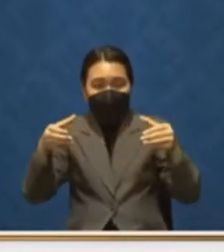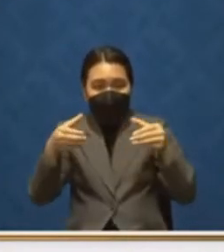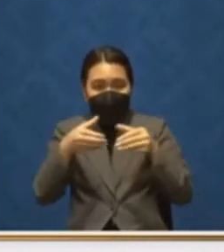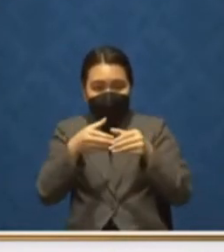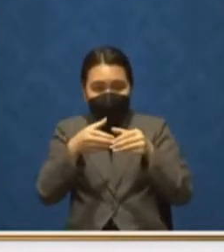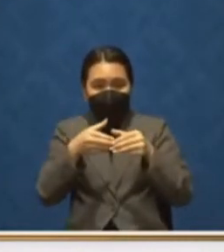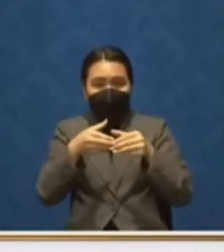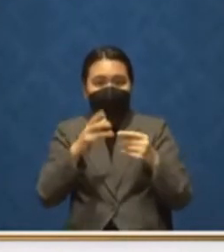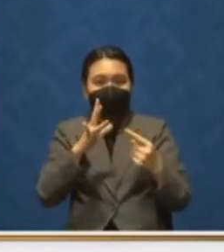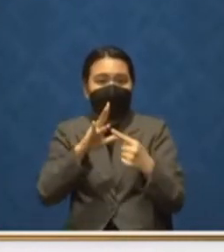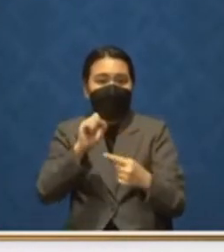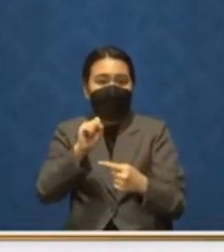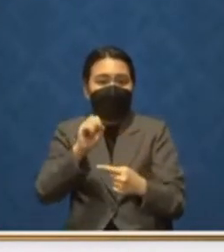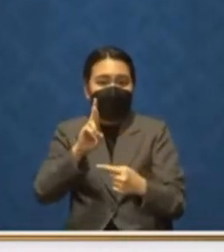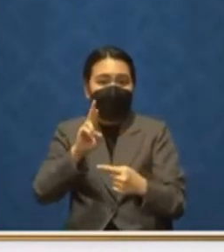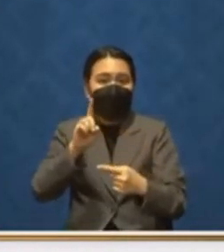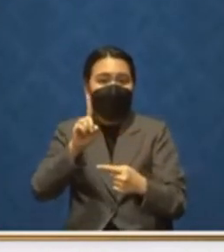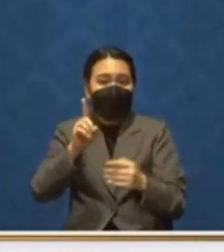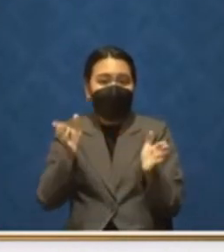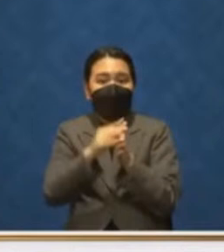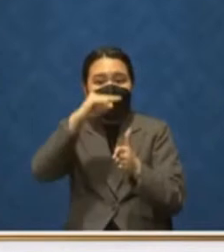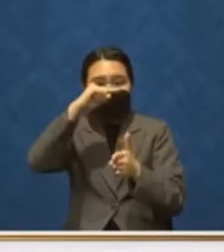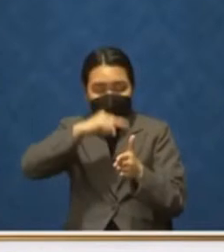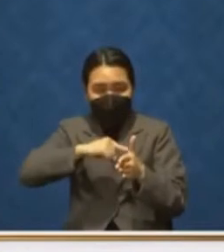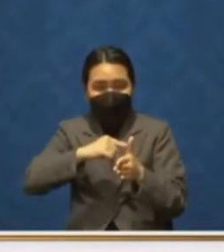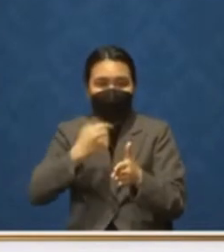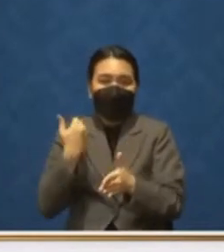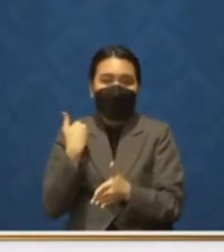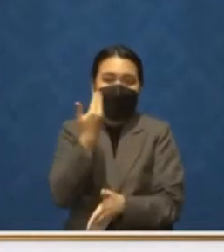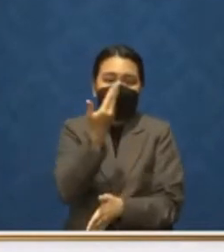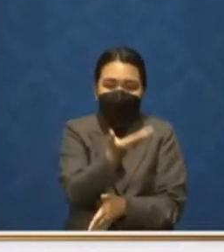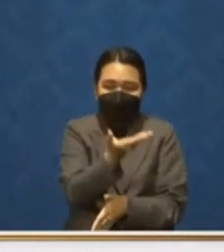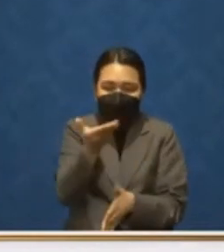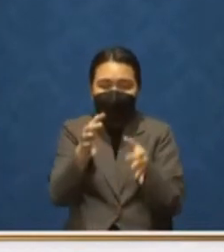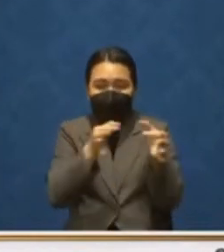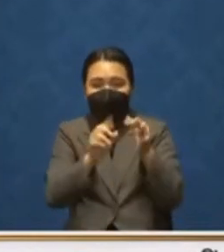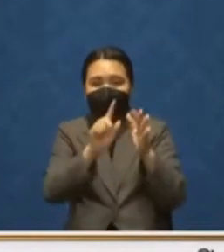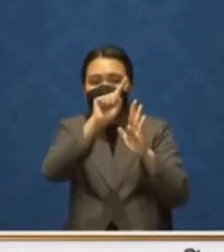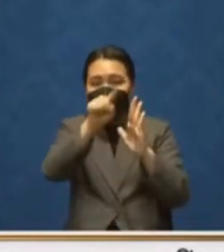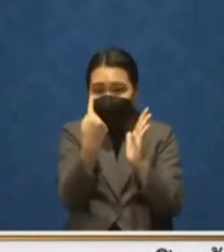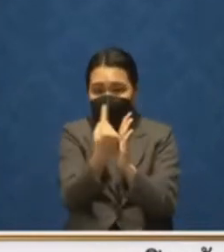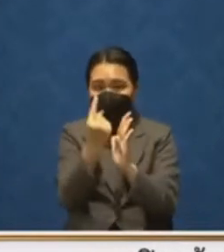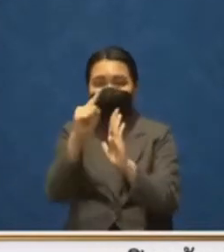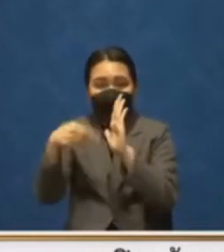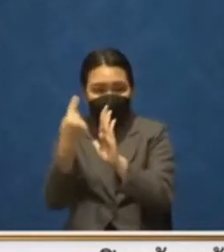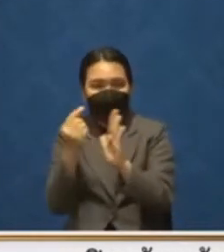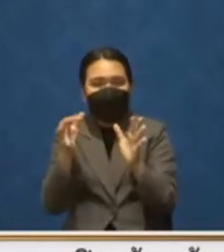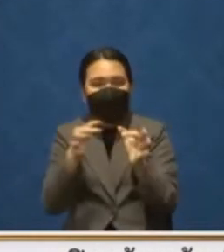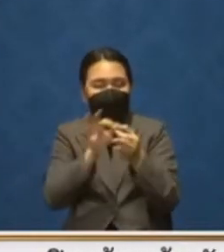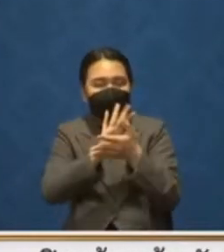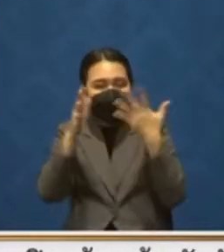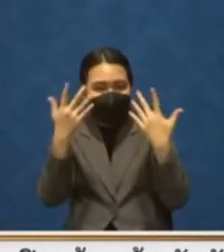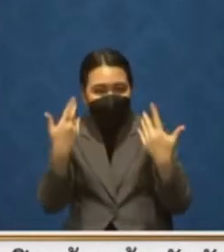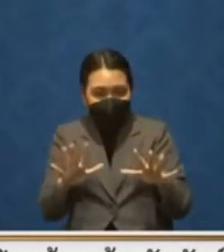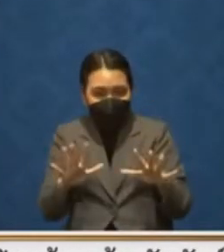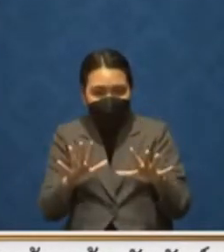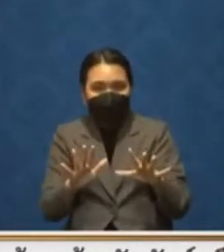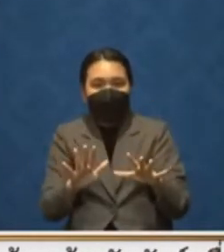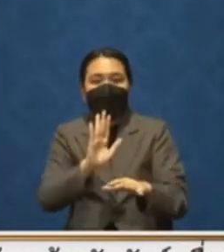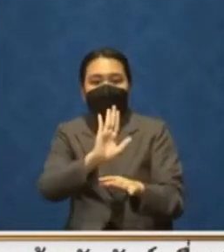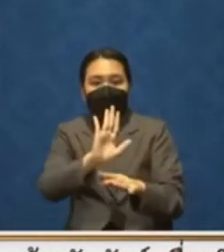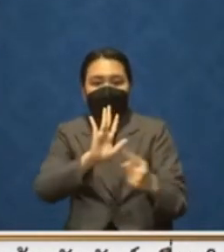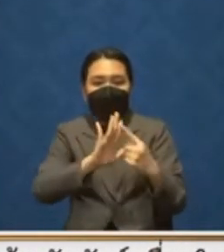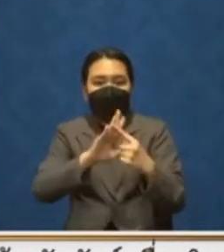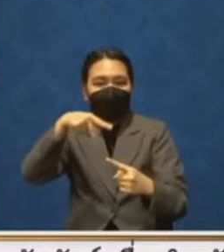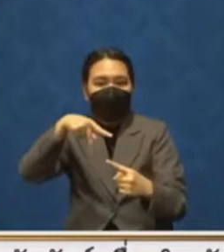ภายไปท่านวิรัตน์จะท่านเสรีพิสุทธิ์ครับพี่ไปร์ทพี่ชั่วโมงนะครับส่วนพรรคเพื่อชาติเข้าไปไปไปกับ 2